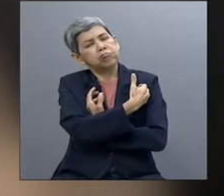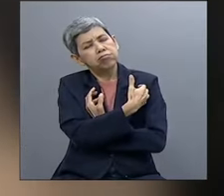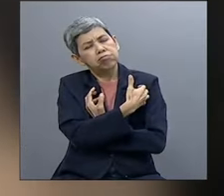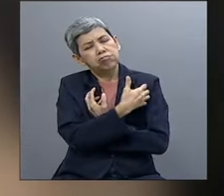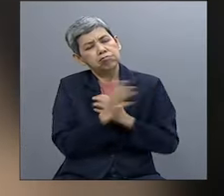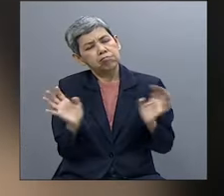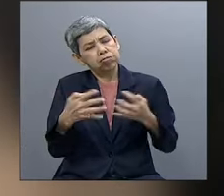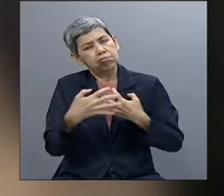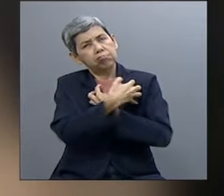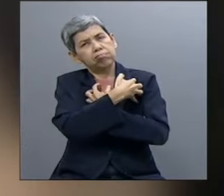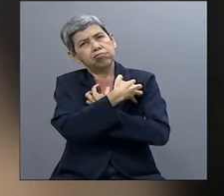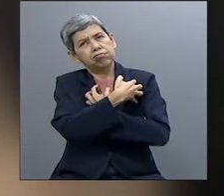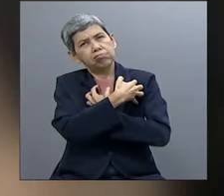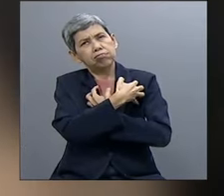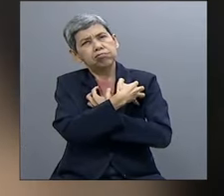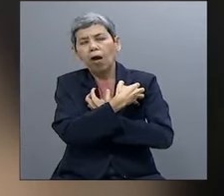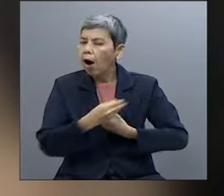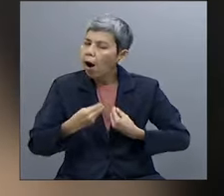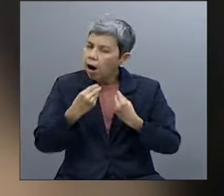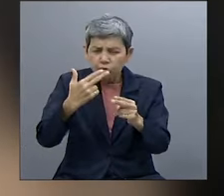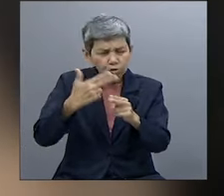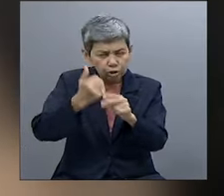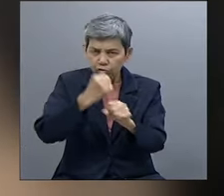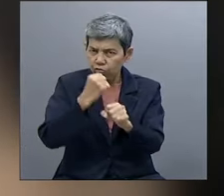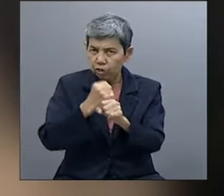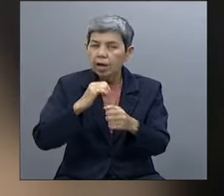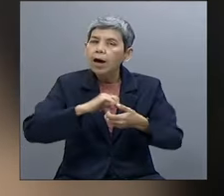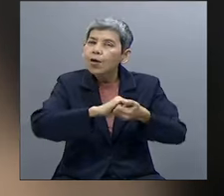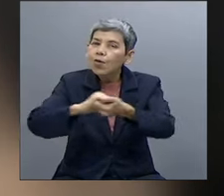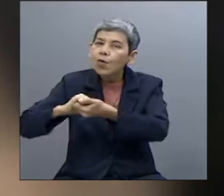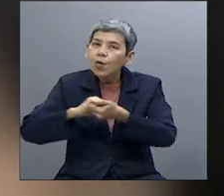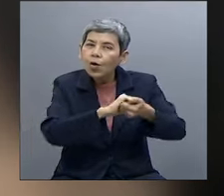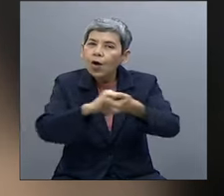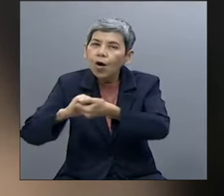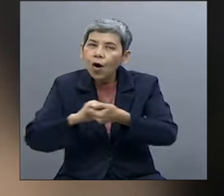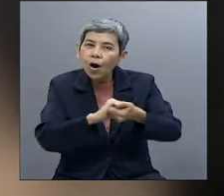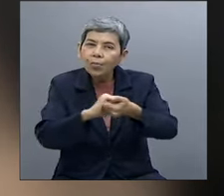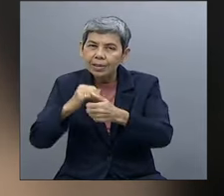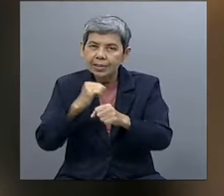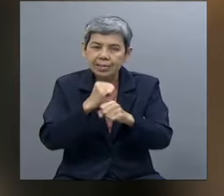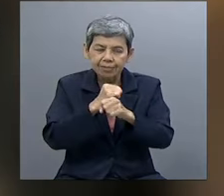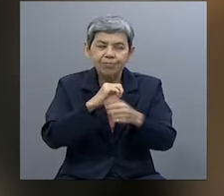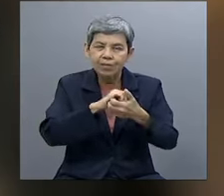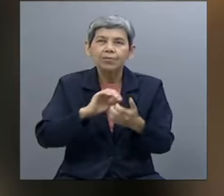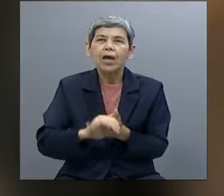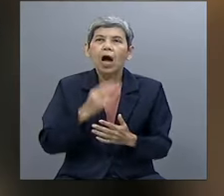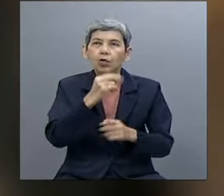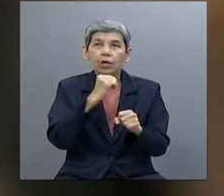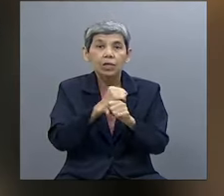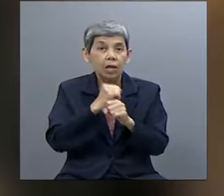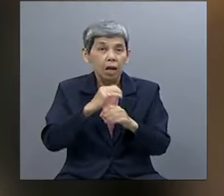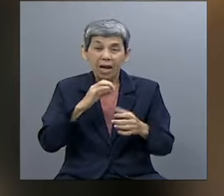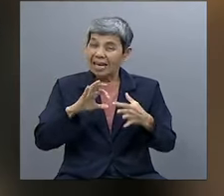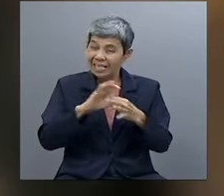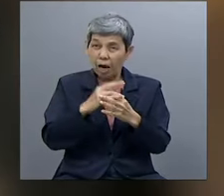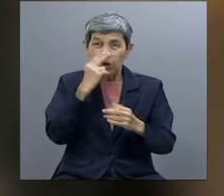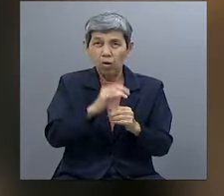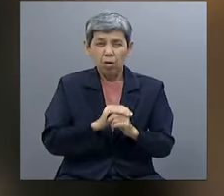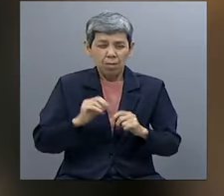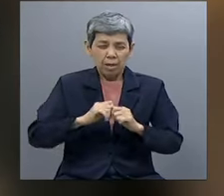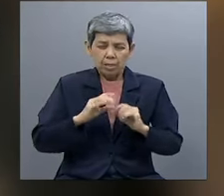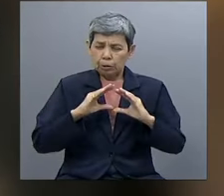หนึ่งในยุทธศาสตร์ซอพาวเวอรค่ะเพื่อยกระดับความสัมพันธ์ในภูมิภาคให้แน่นแฟนมากขึ้นแล้วก็ทำลายบรรยากาศที่เคร่ง